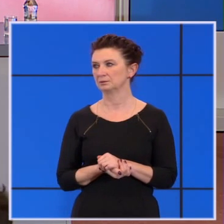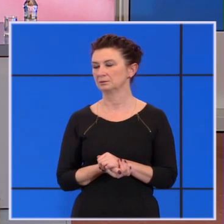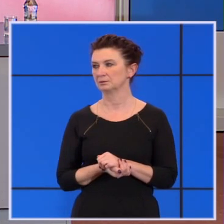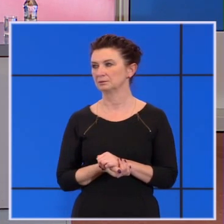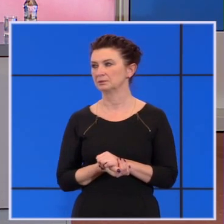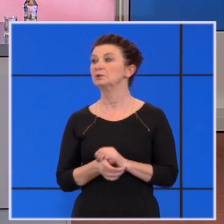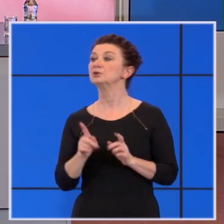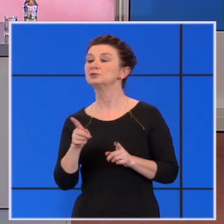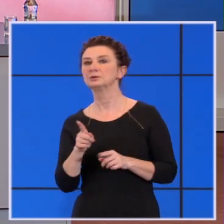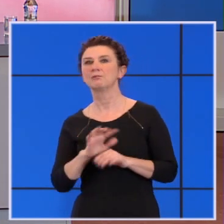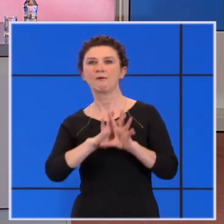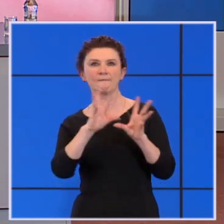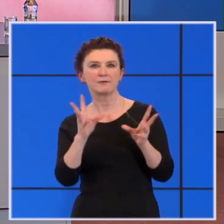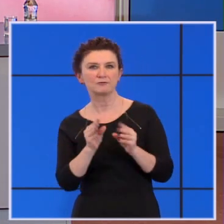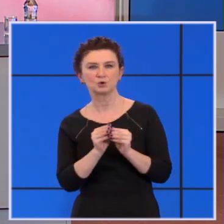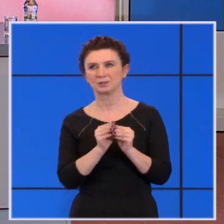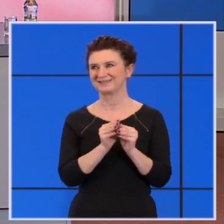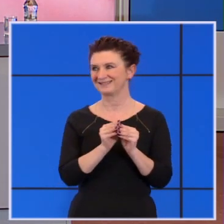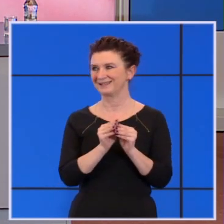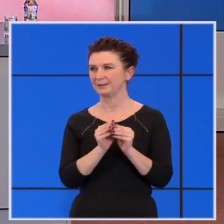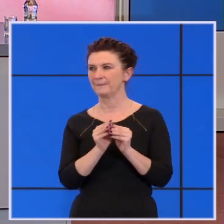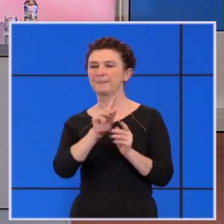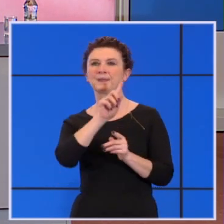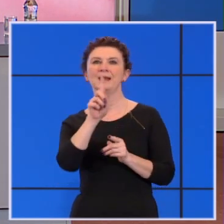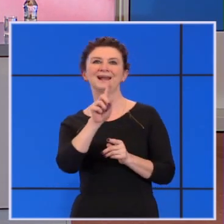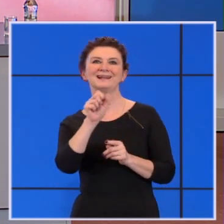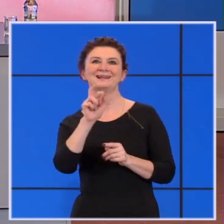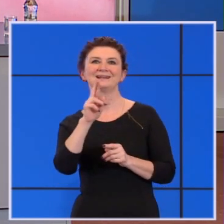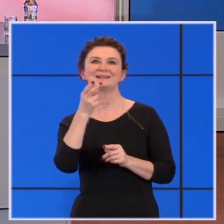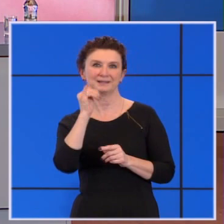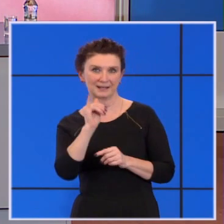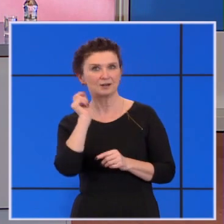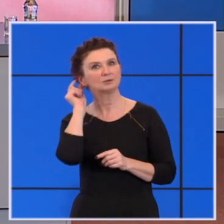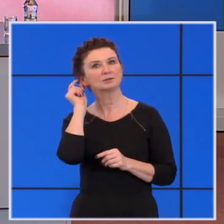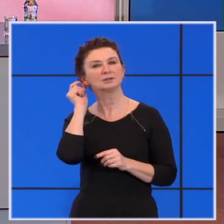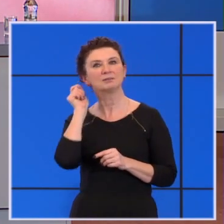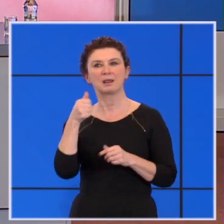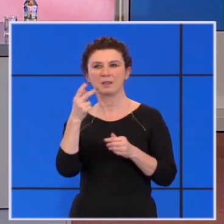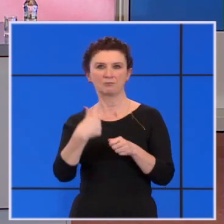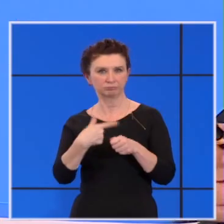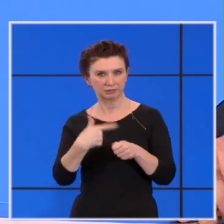20 latach będą oddawane do adopcji, nawet jeśli rodzice będą żyli i nie będą się na to zgadzać, tak?